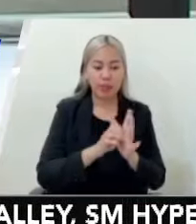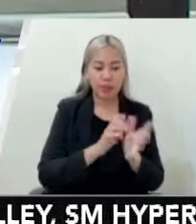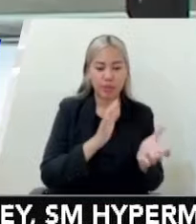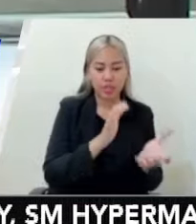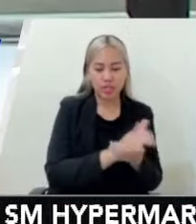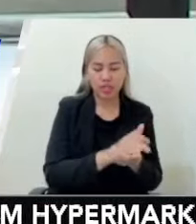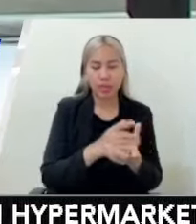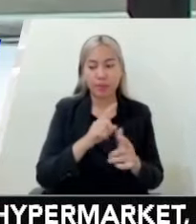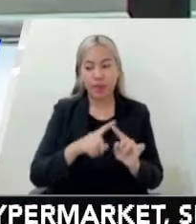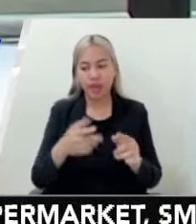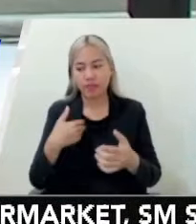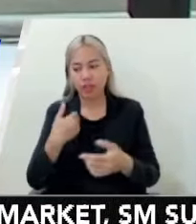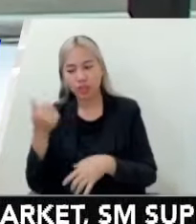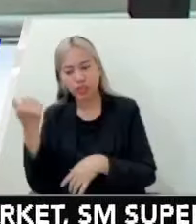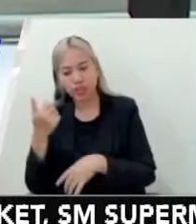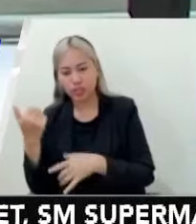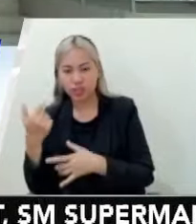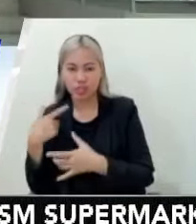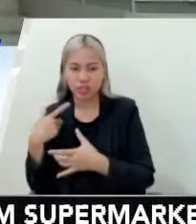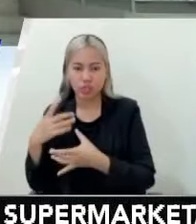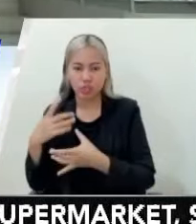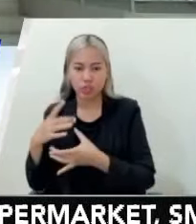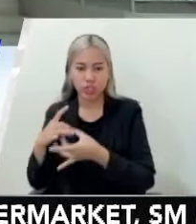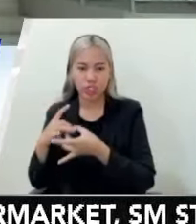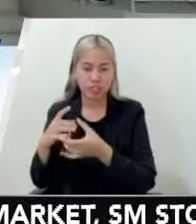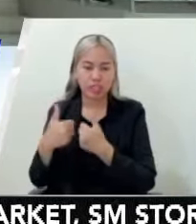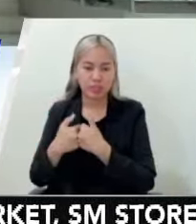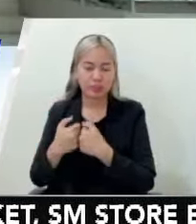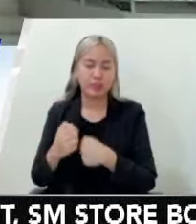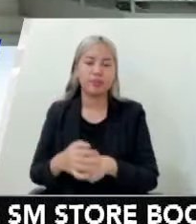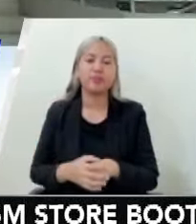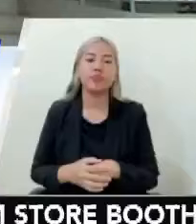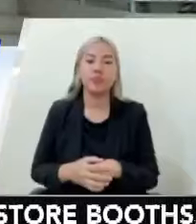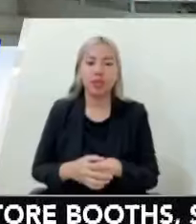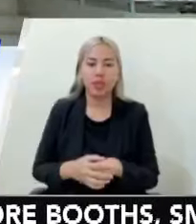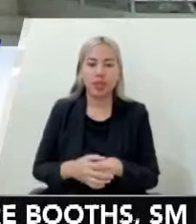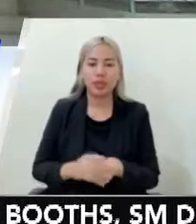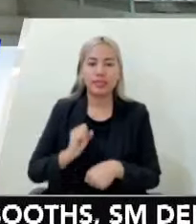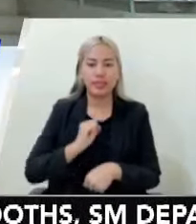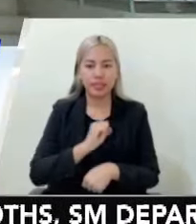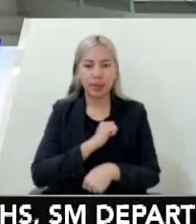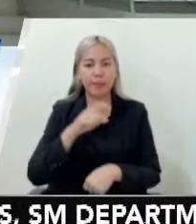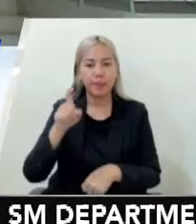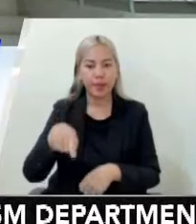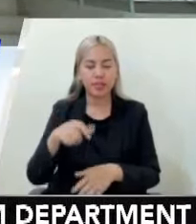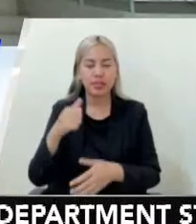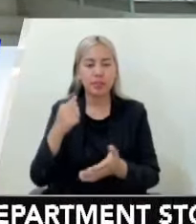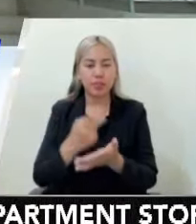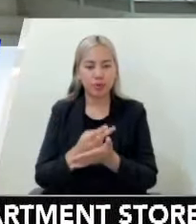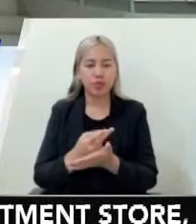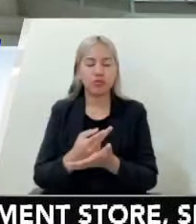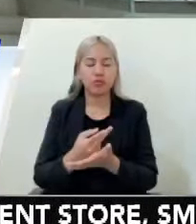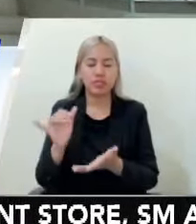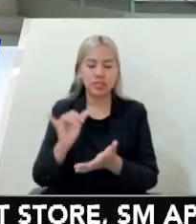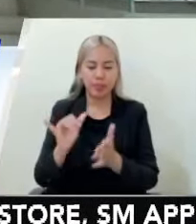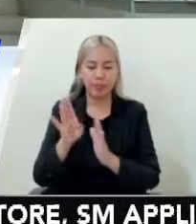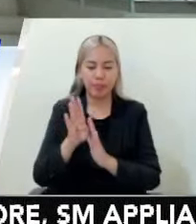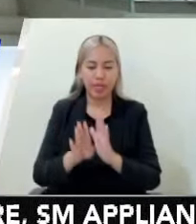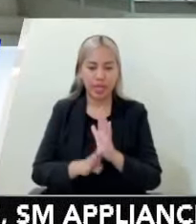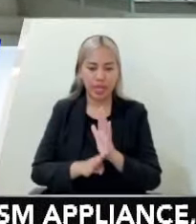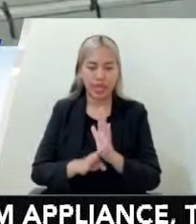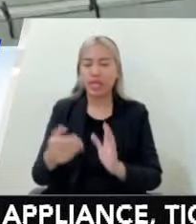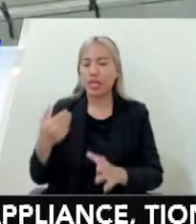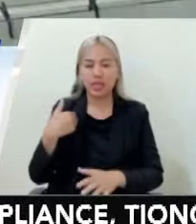ang Divorce sa bansa kailangan ding maguba ng senado ng kaparehong panukala hindi pa ito na isasalang sa ikalawang